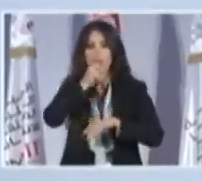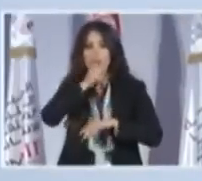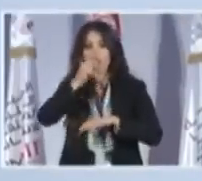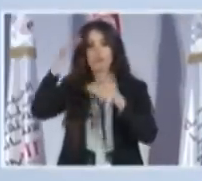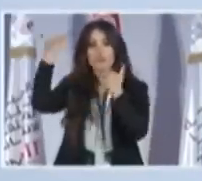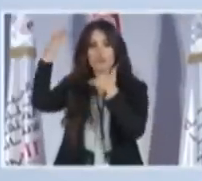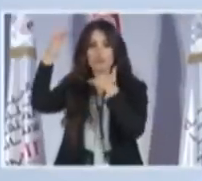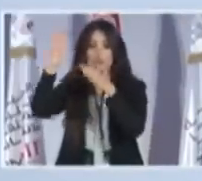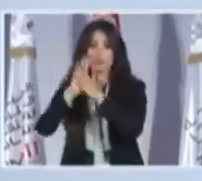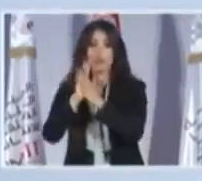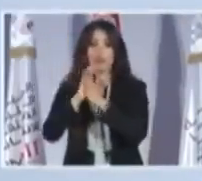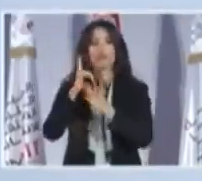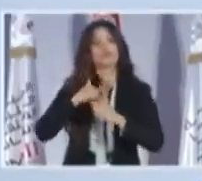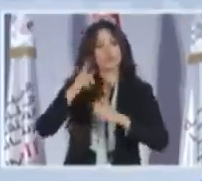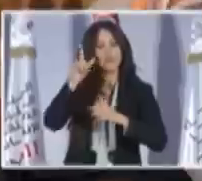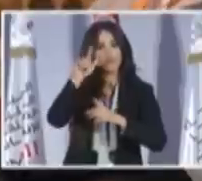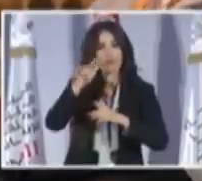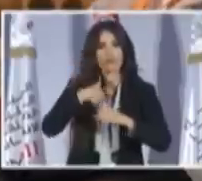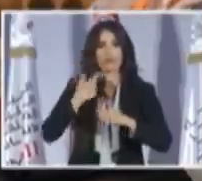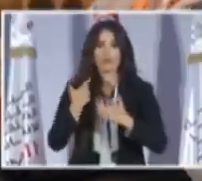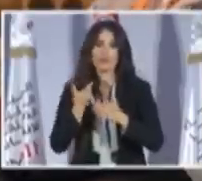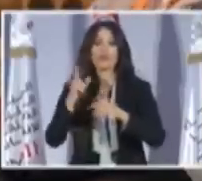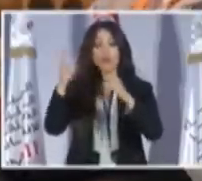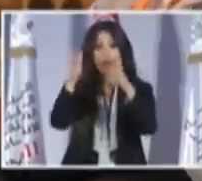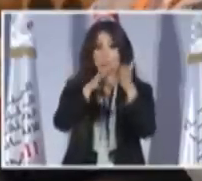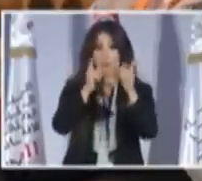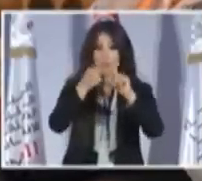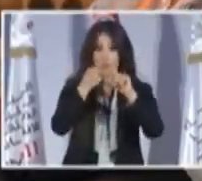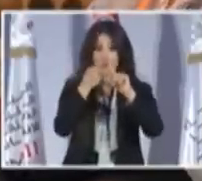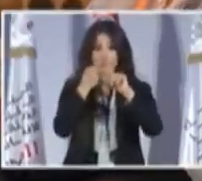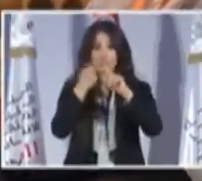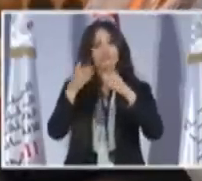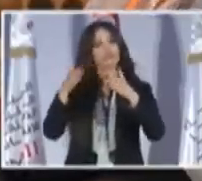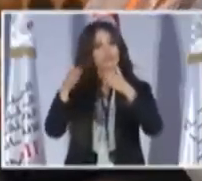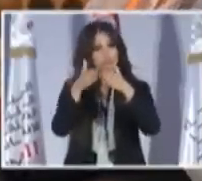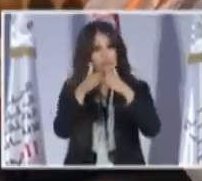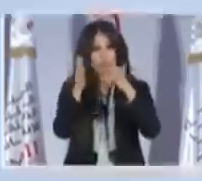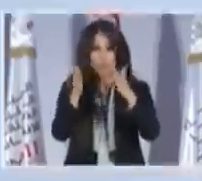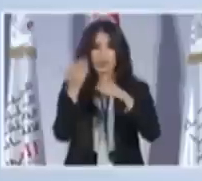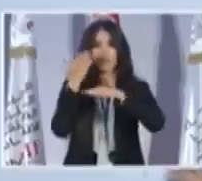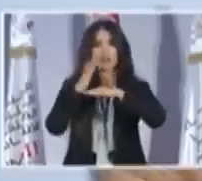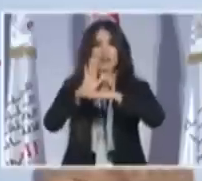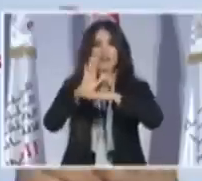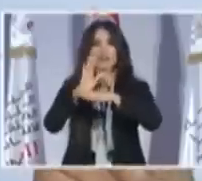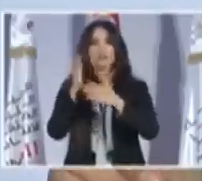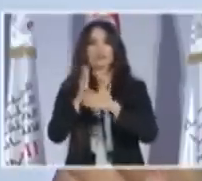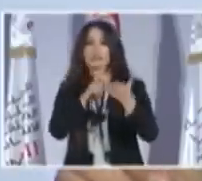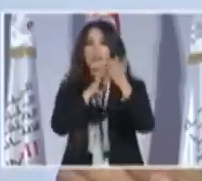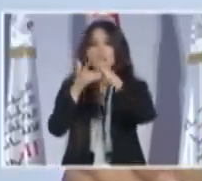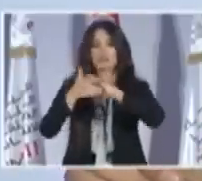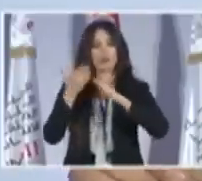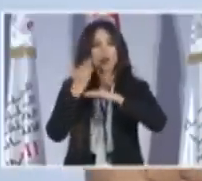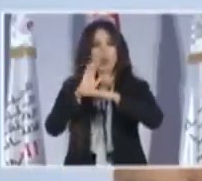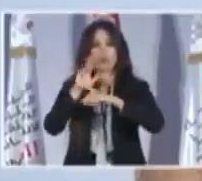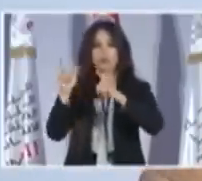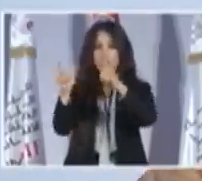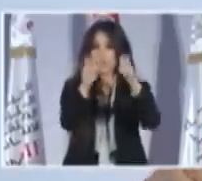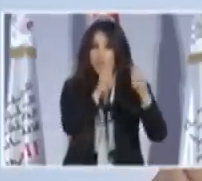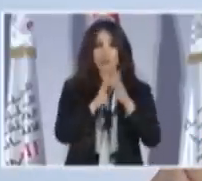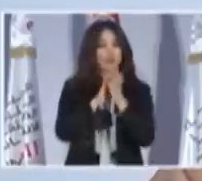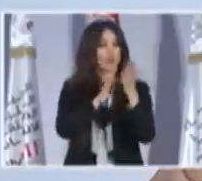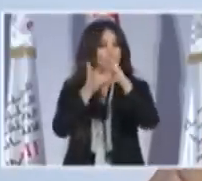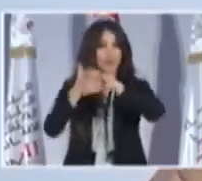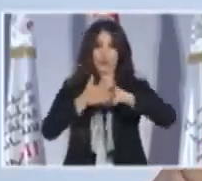في اشكاليه عليش على خاتم وتلبيه ال الشخص الناس كيف كيف وهذا